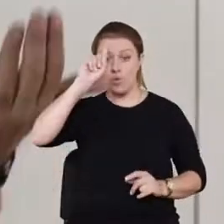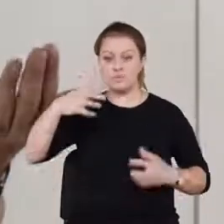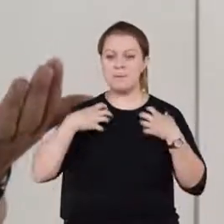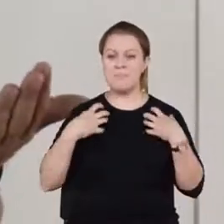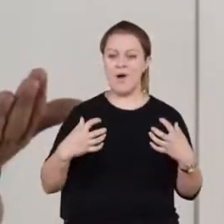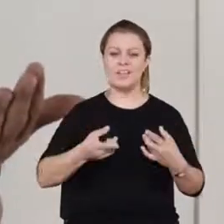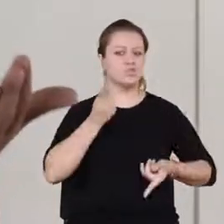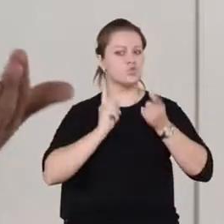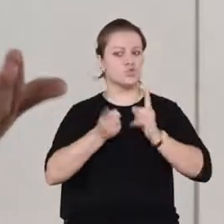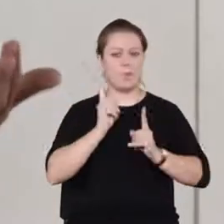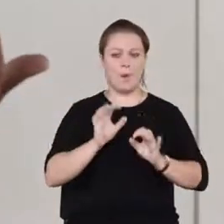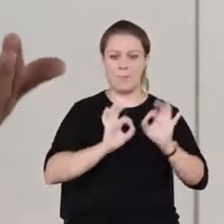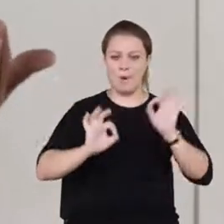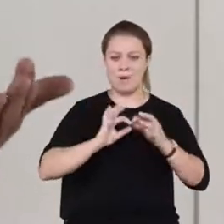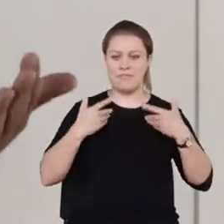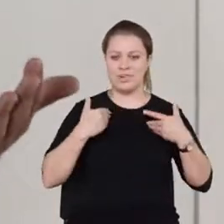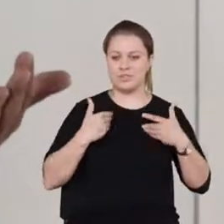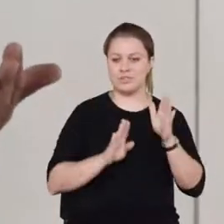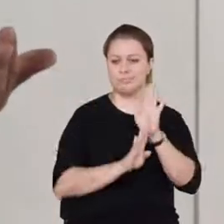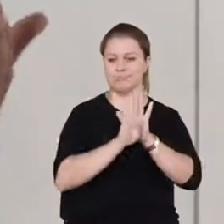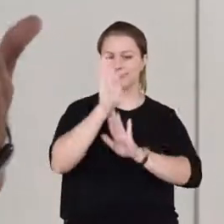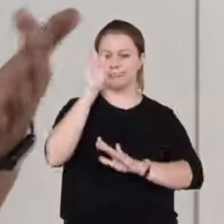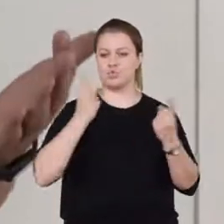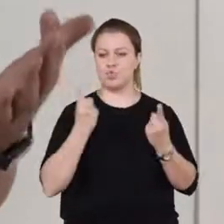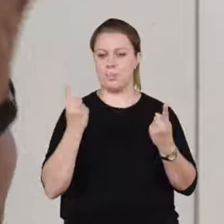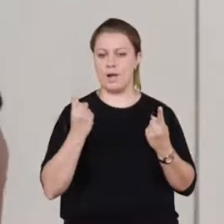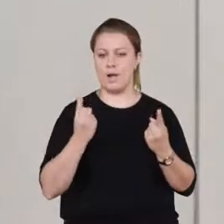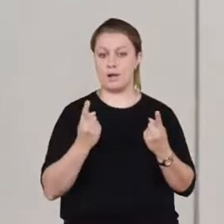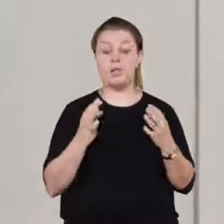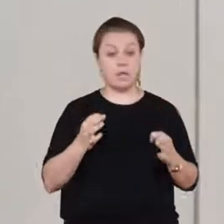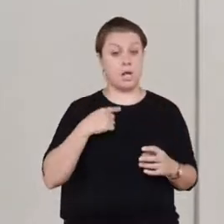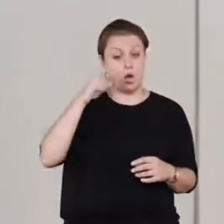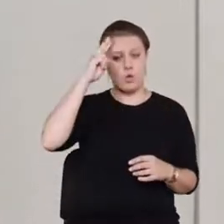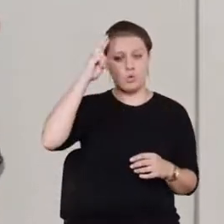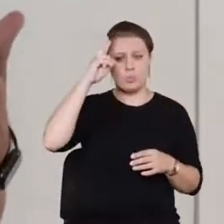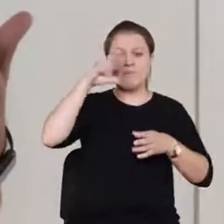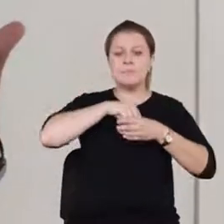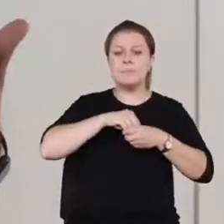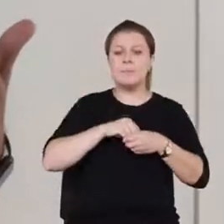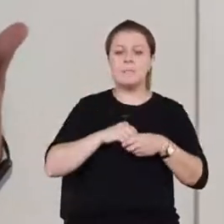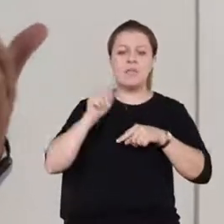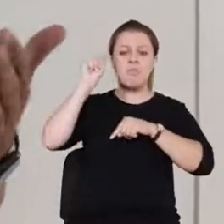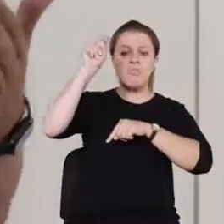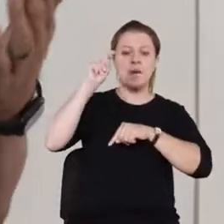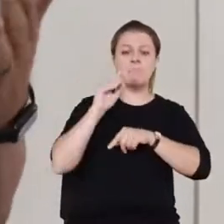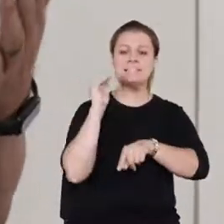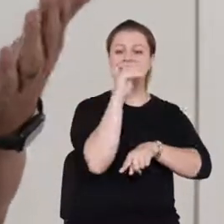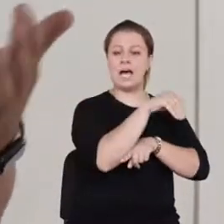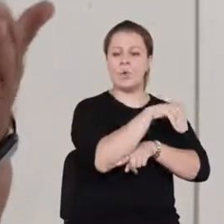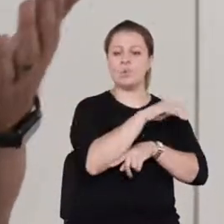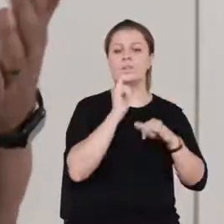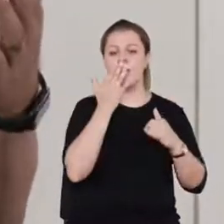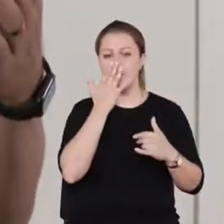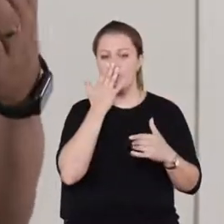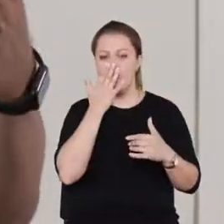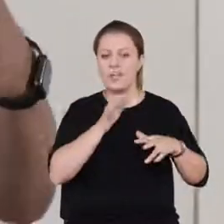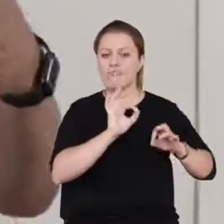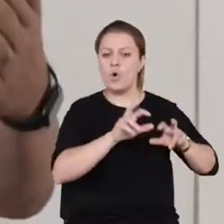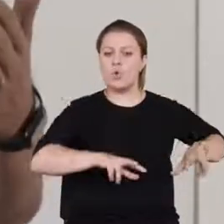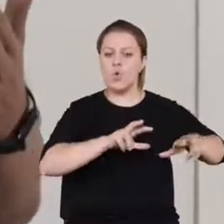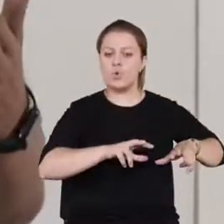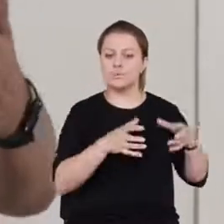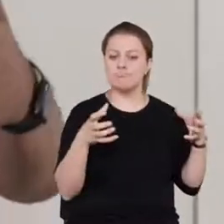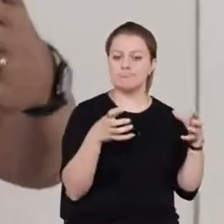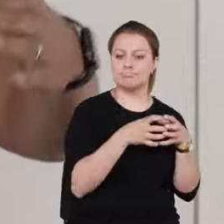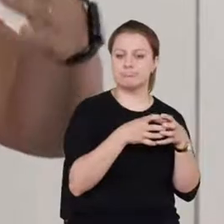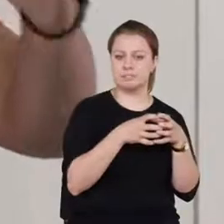teraz ja rozumiem ruch socjalistyczny, najpierw na Zachodzie, a potem także na ziemiach, w krajach peryferyjnych, czy na terytoriach peryferyjnych w stosunku